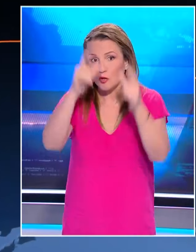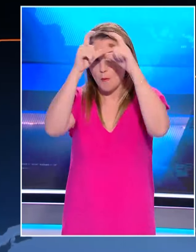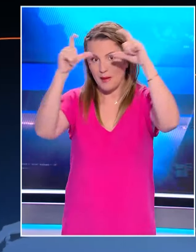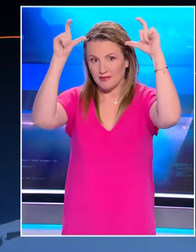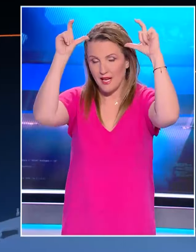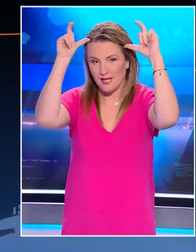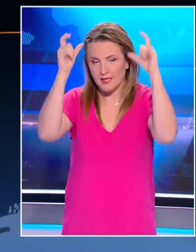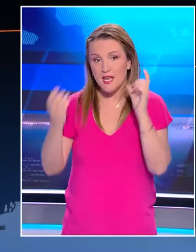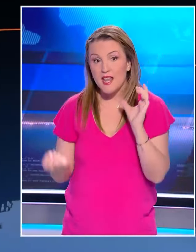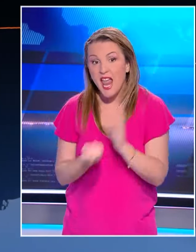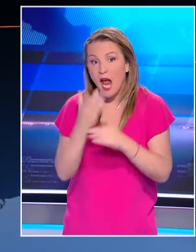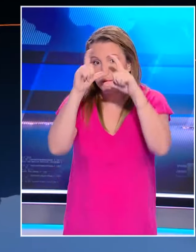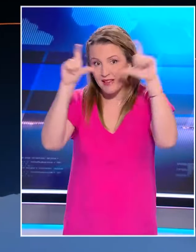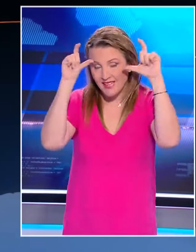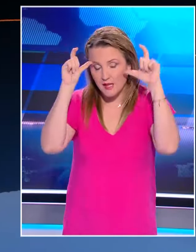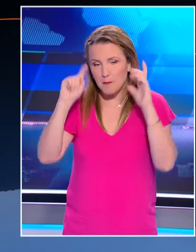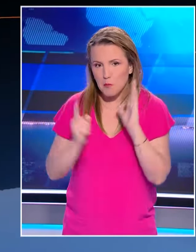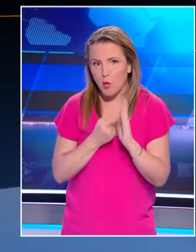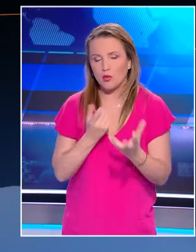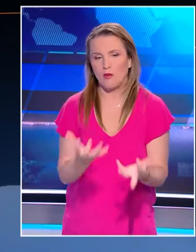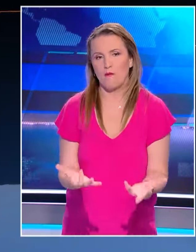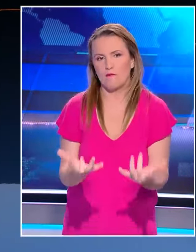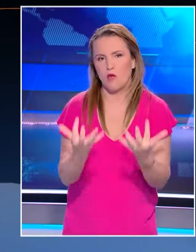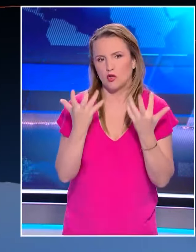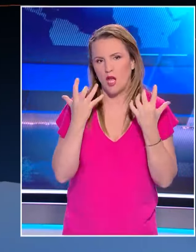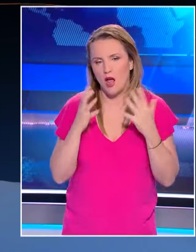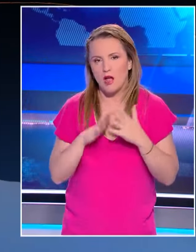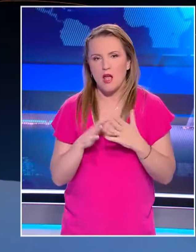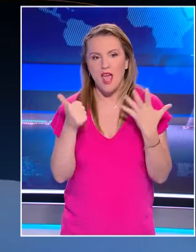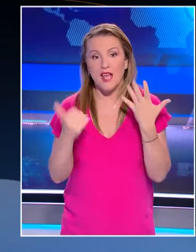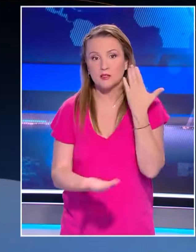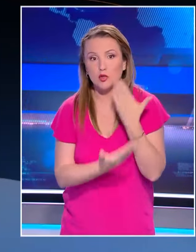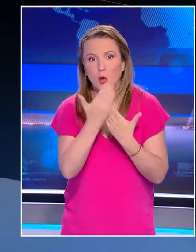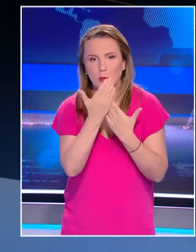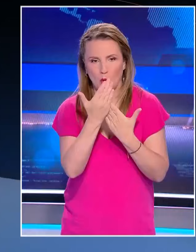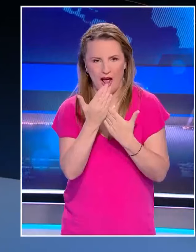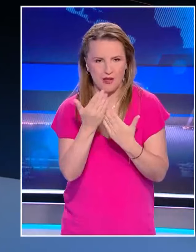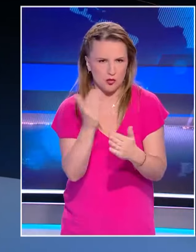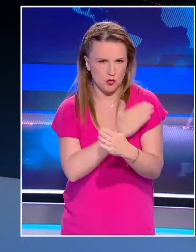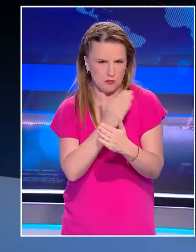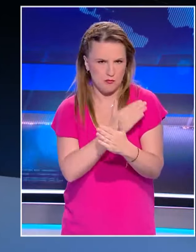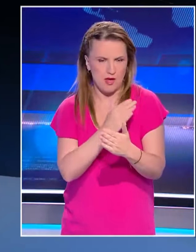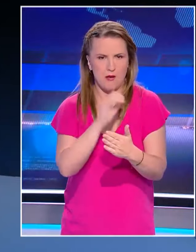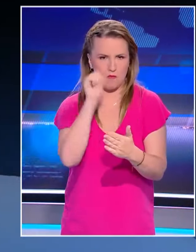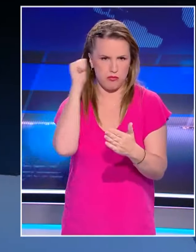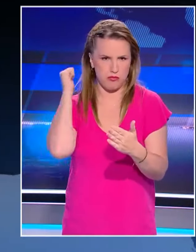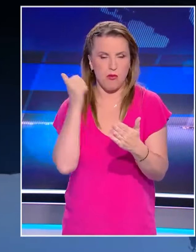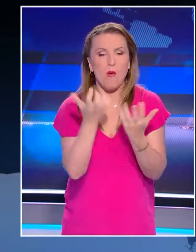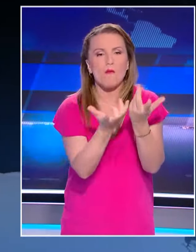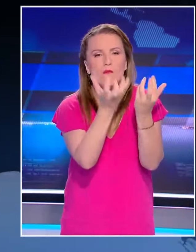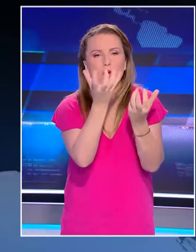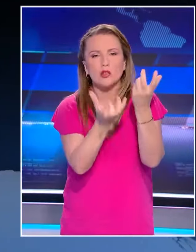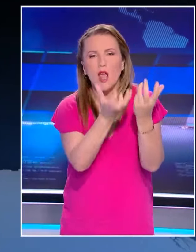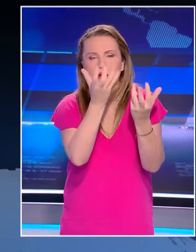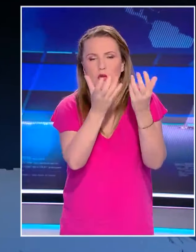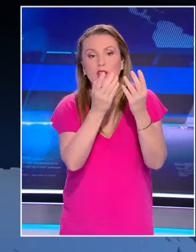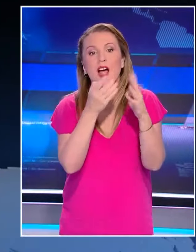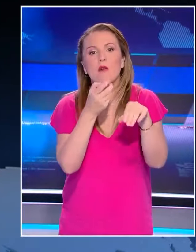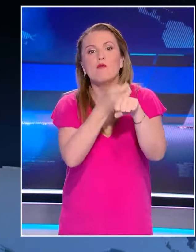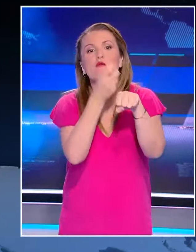στον ιστό πρώτη φορά η φωτιά στη Νέα Πεντέλη. Σε 6 ώρα το πρωί ήταν απάνω στο βουνό και εγώ ήταν το βουνό απάνω η κορφή. Και πήγανε